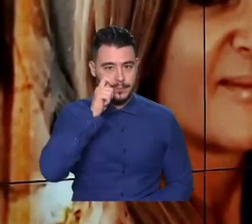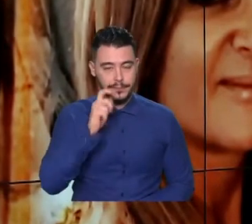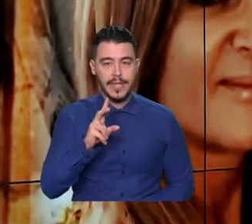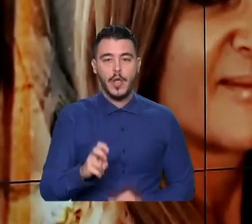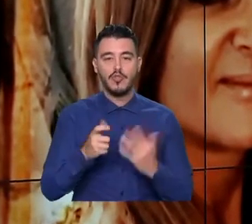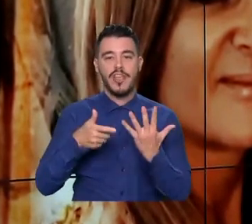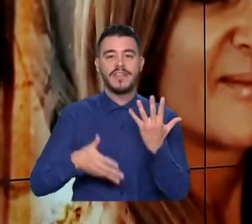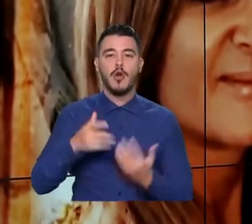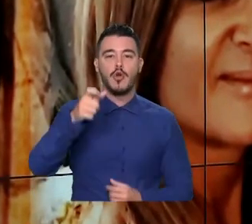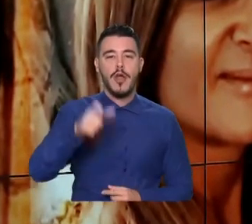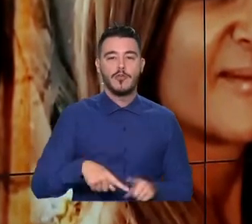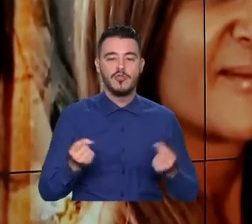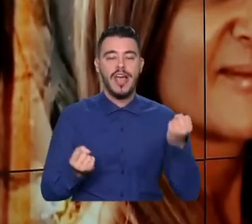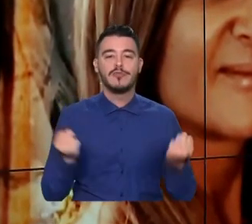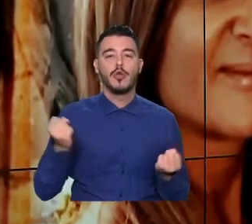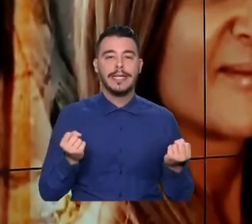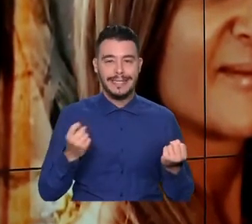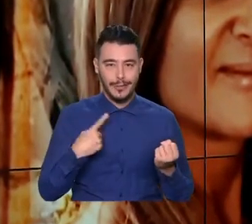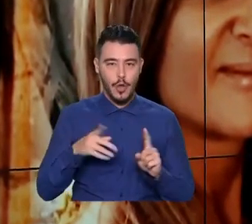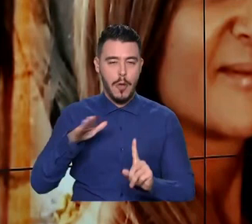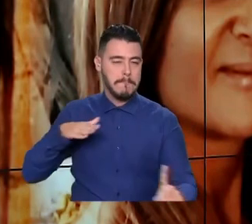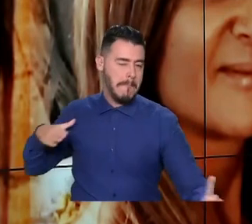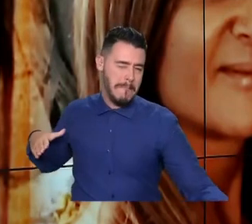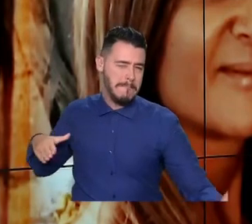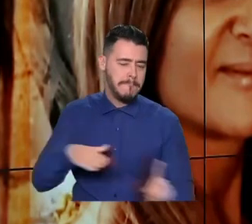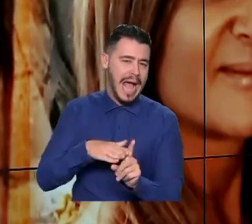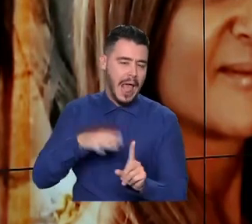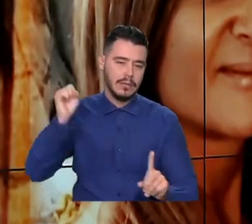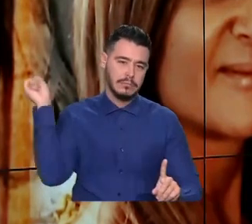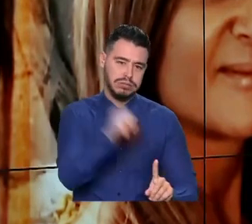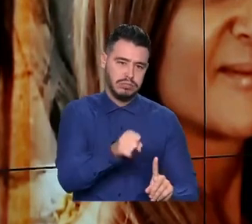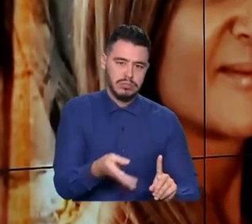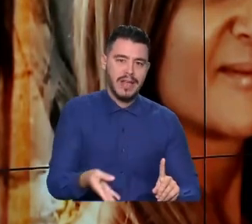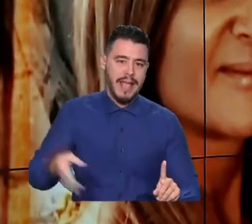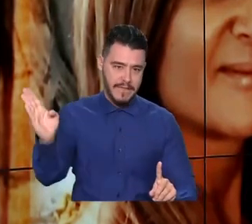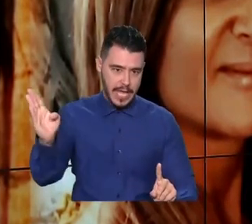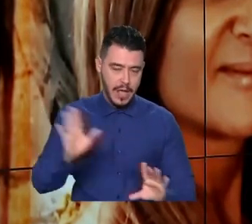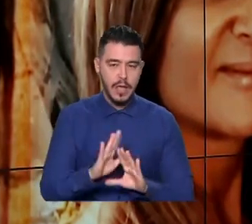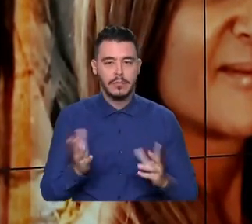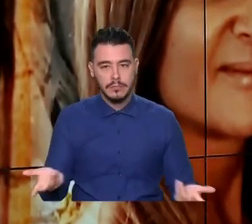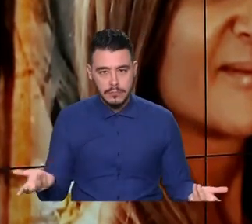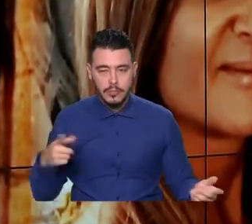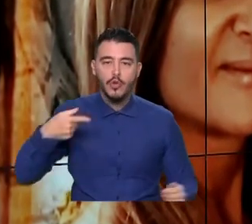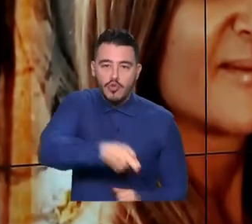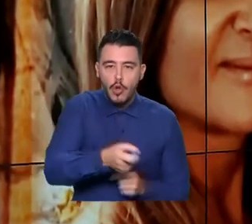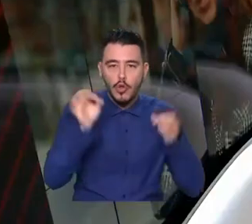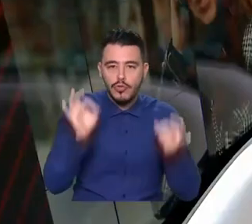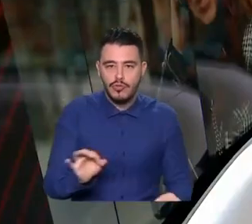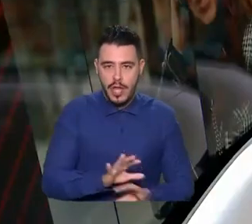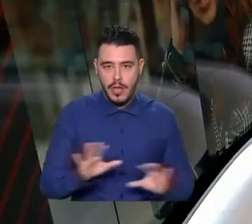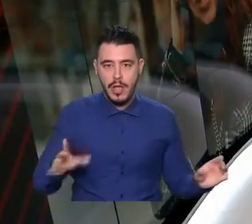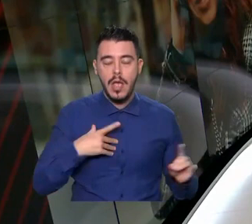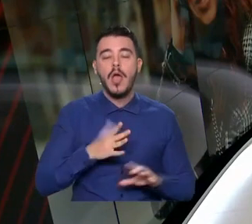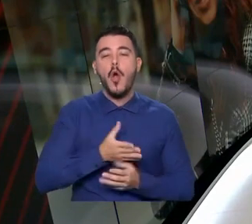το αυτοκίνητο που χτύπησε και εγκατέλειψε το κορίτσι και το σκότωσε τελικά, καταδικάστηκε